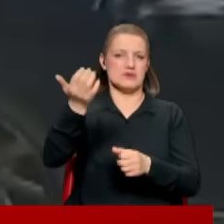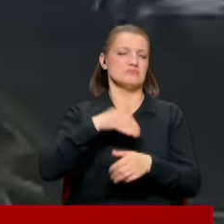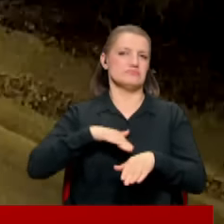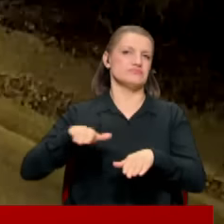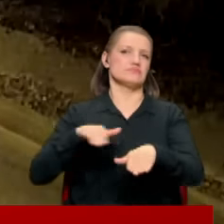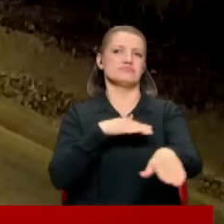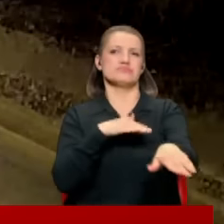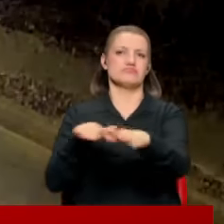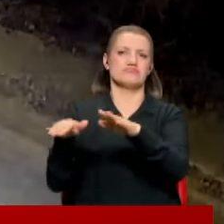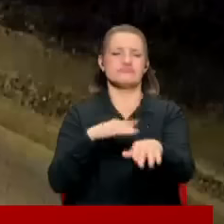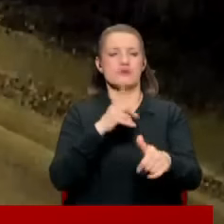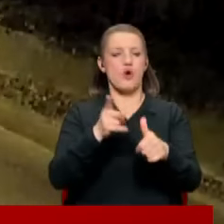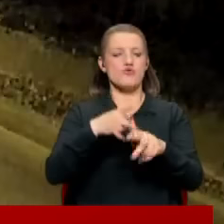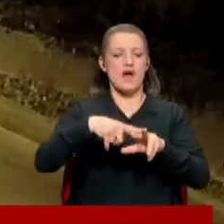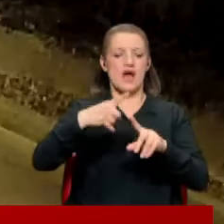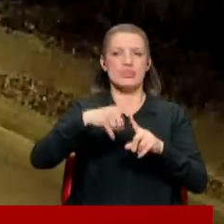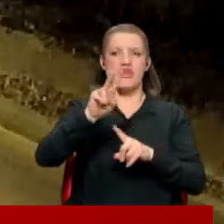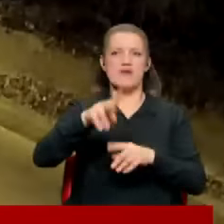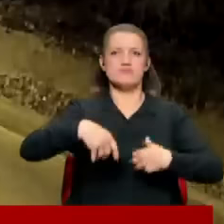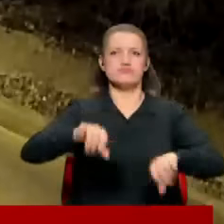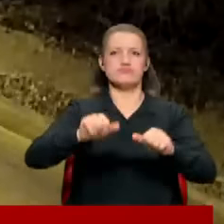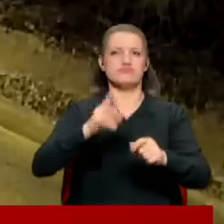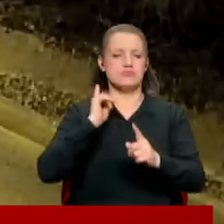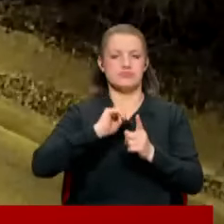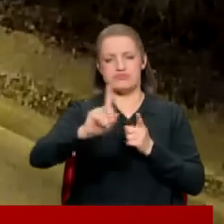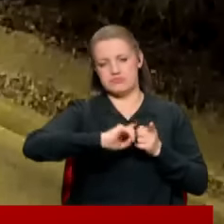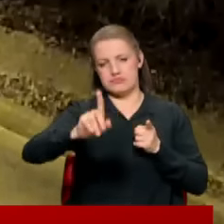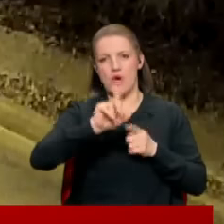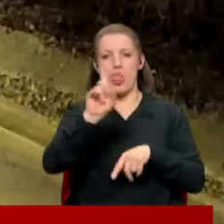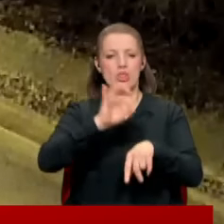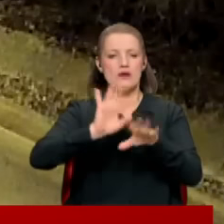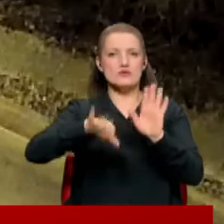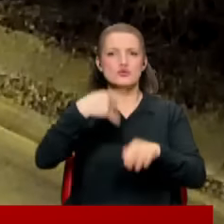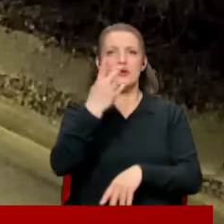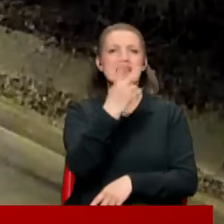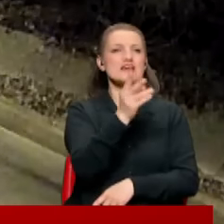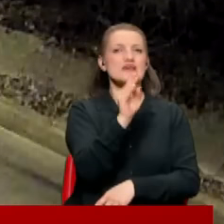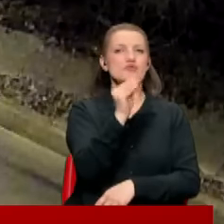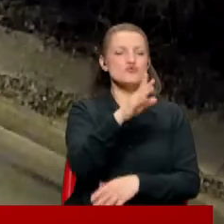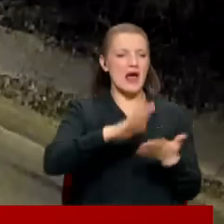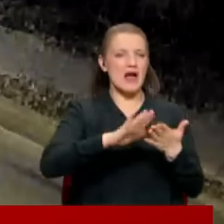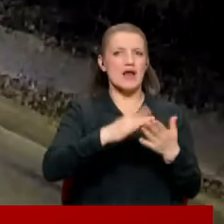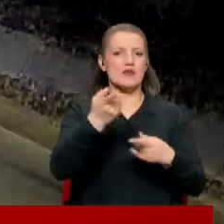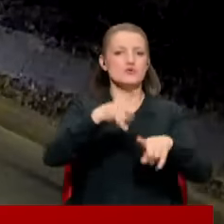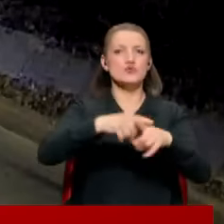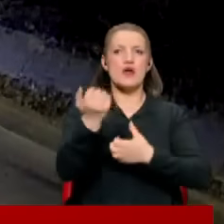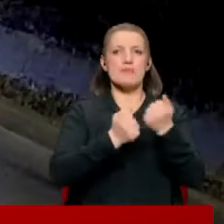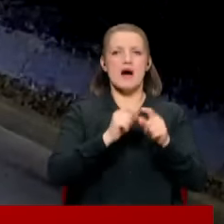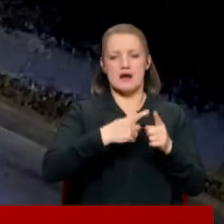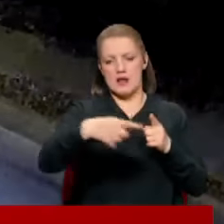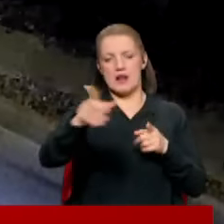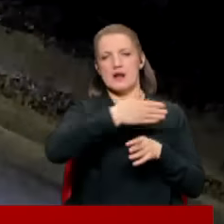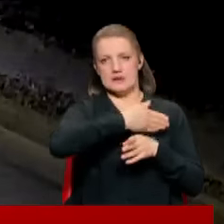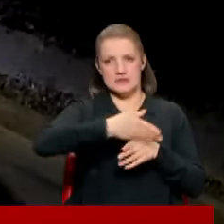çıktılar. Aynı yoldan önce ATV araçları geçti. 10 dakika sonra da iki çocuğun kullandığı lüks araçlar. Birkaç